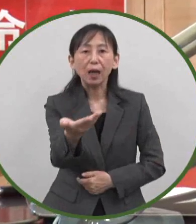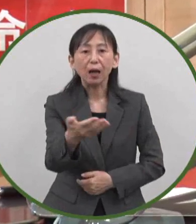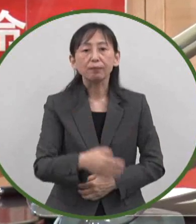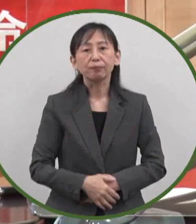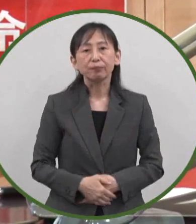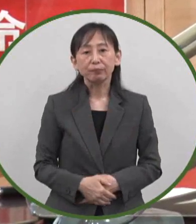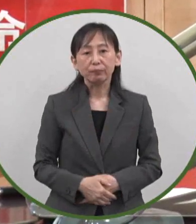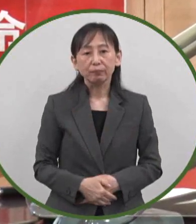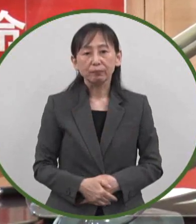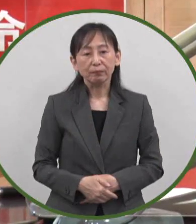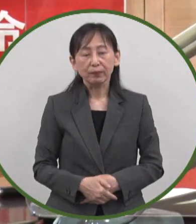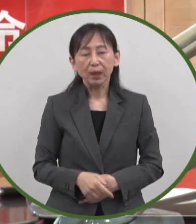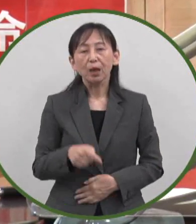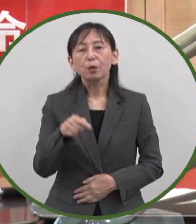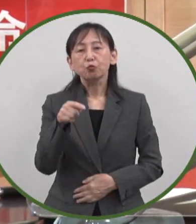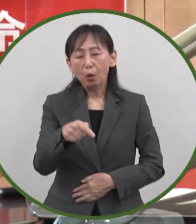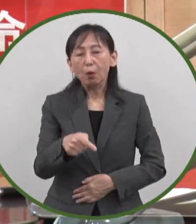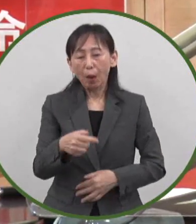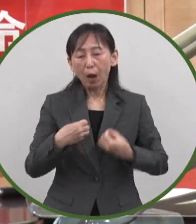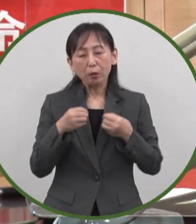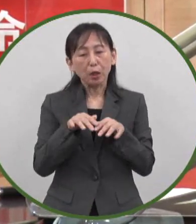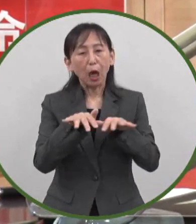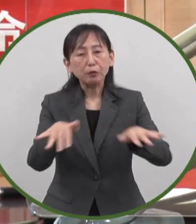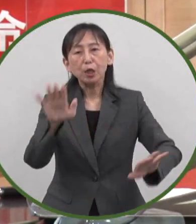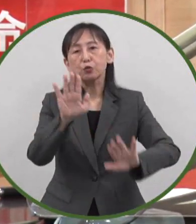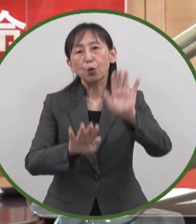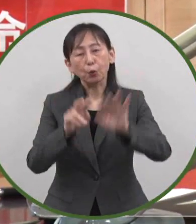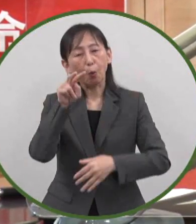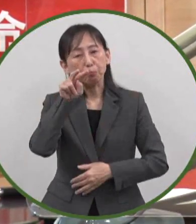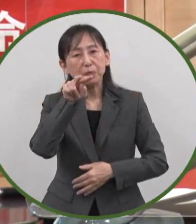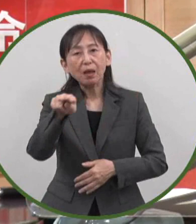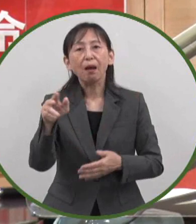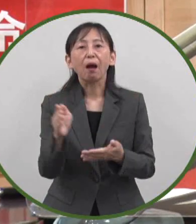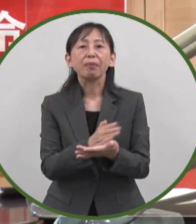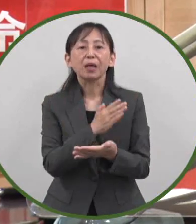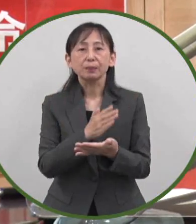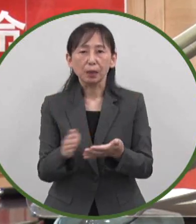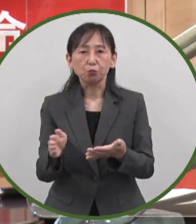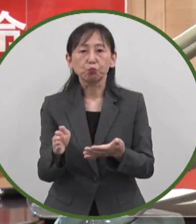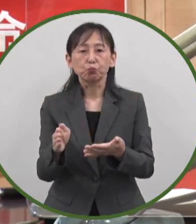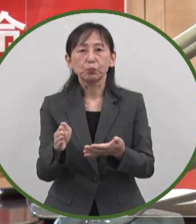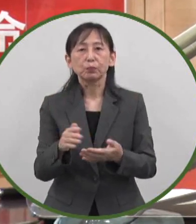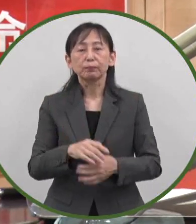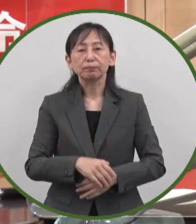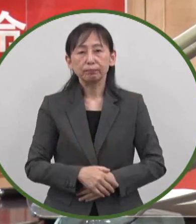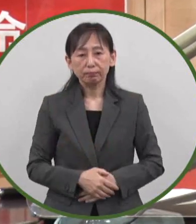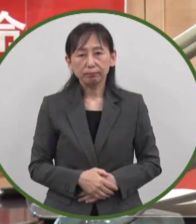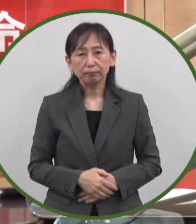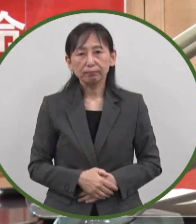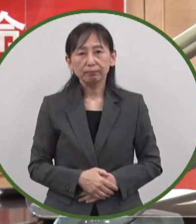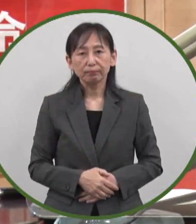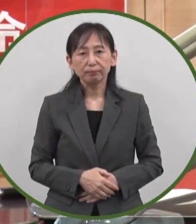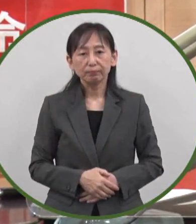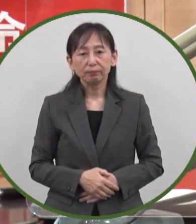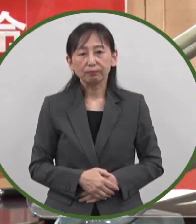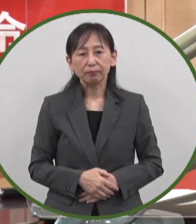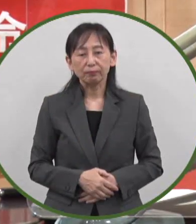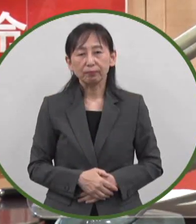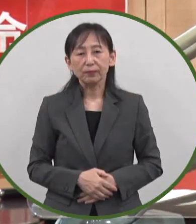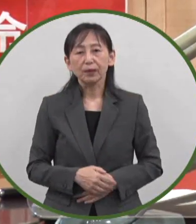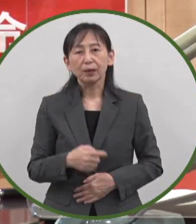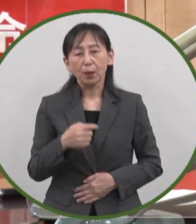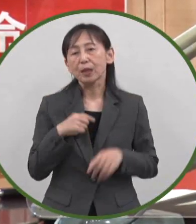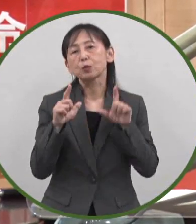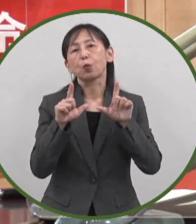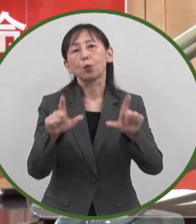感染状況によるので、あのそれにあのよるというのが、まあ、短い答